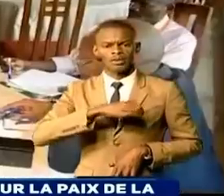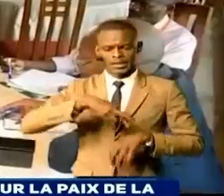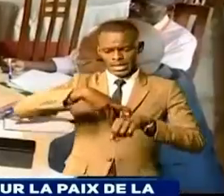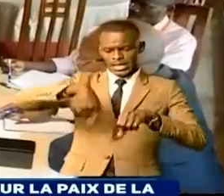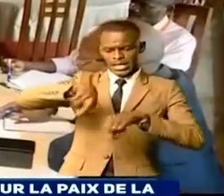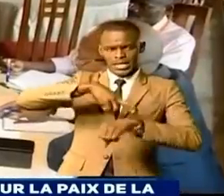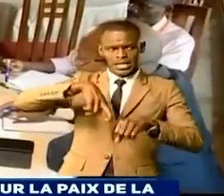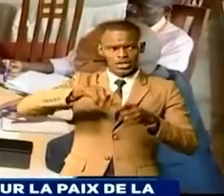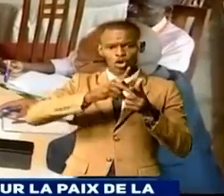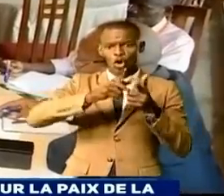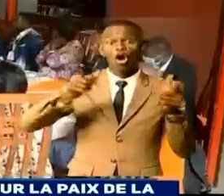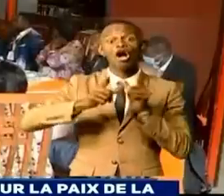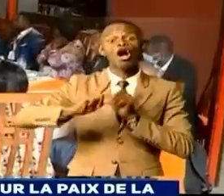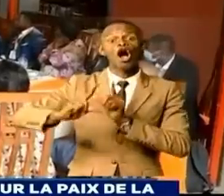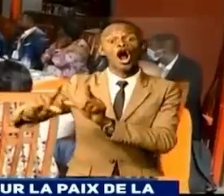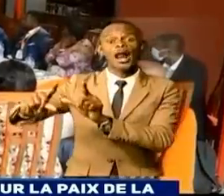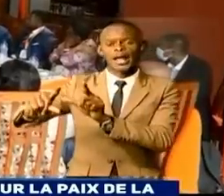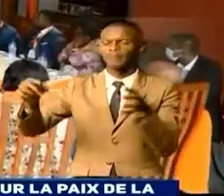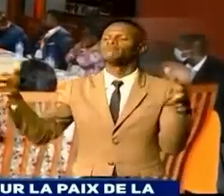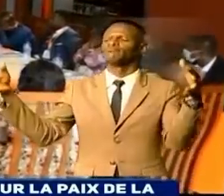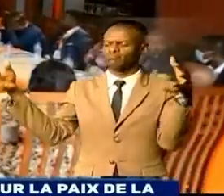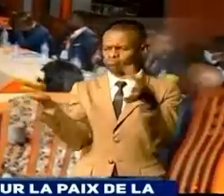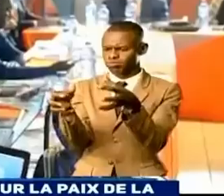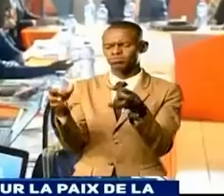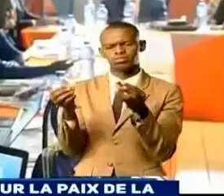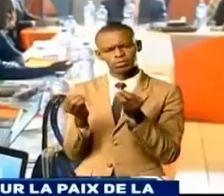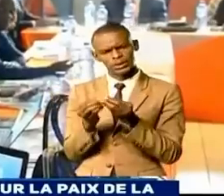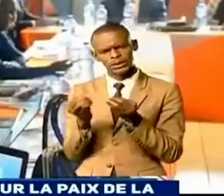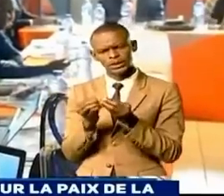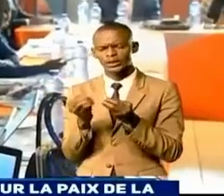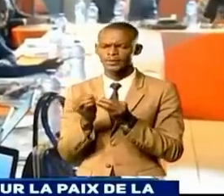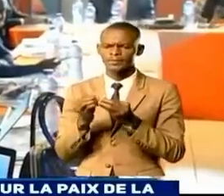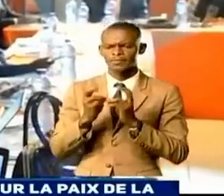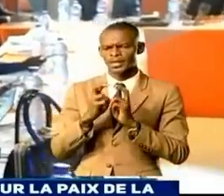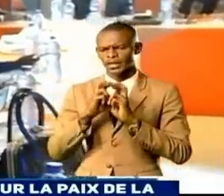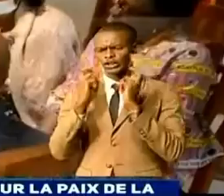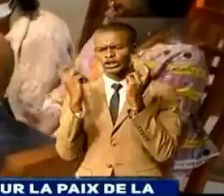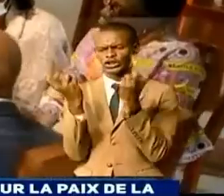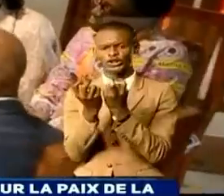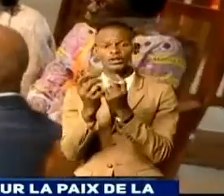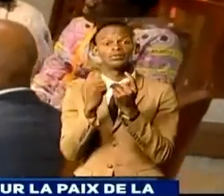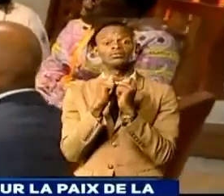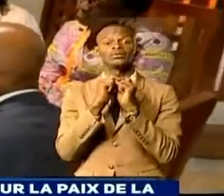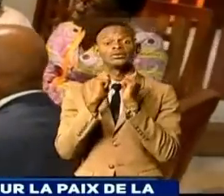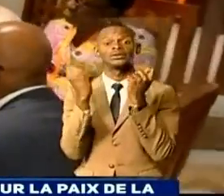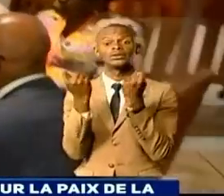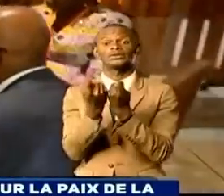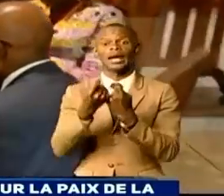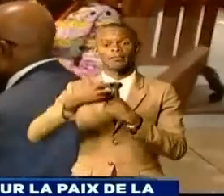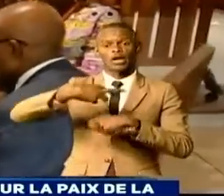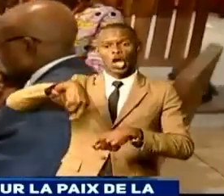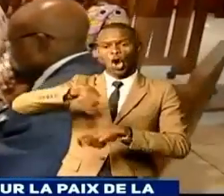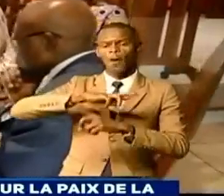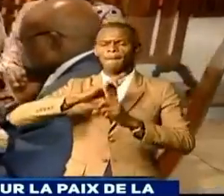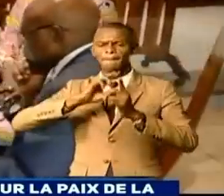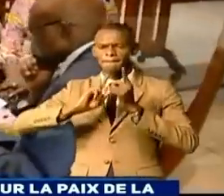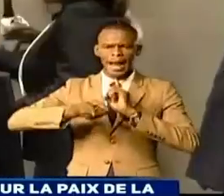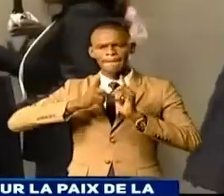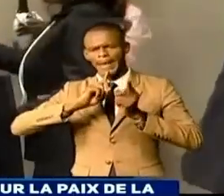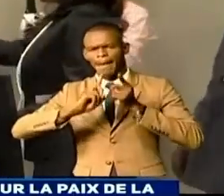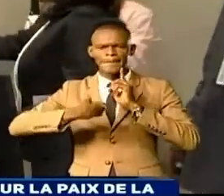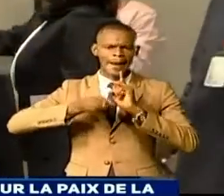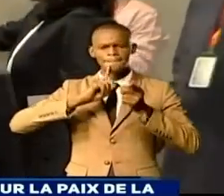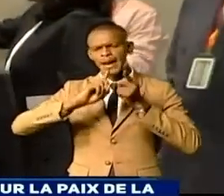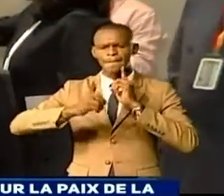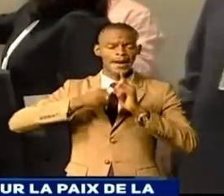programmes d'éducation. À l'ouverture des travaux de la table ronde du programme d'éducation à la paix, la cérémonie d'ouverture des travaux de la